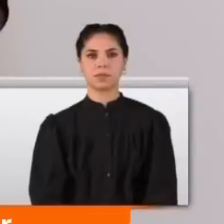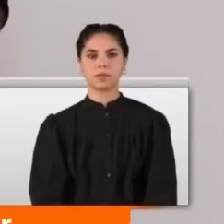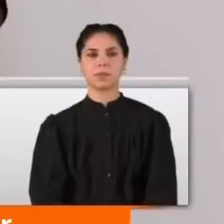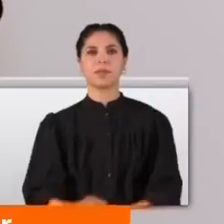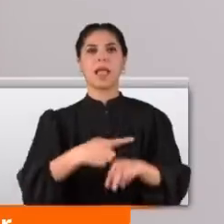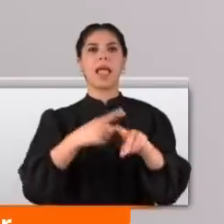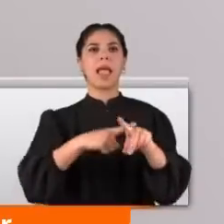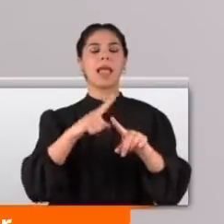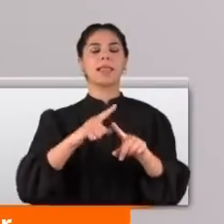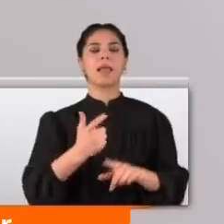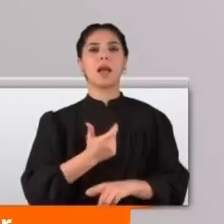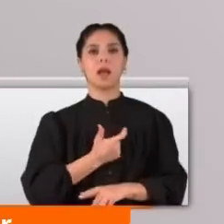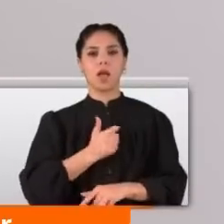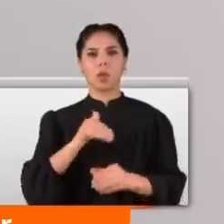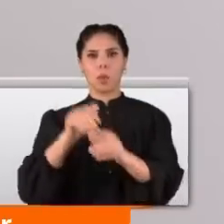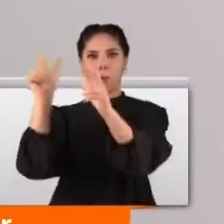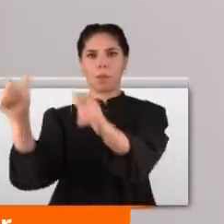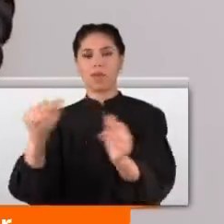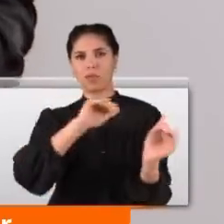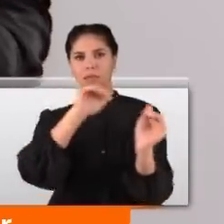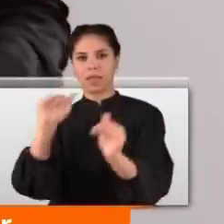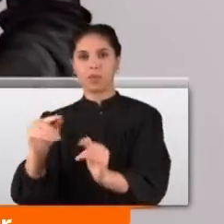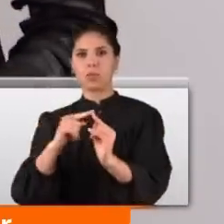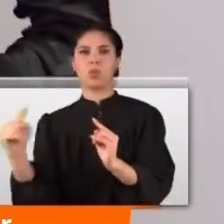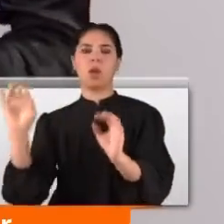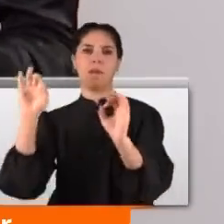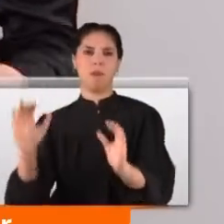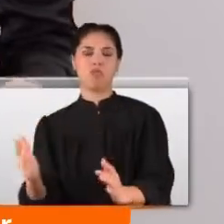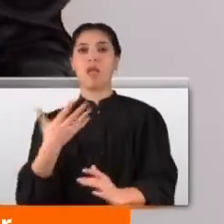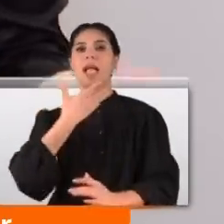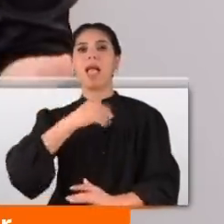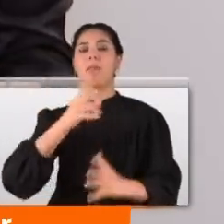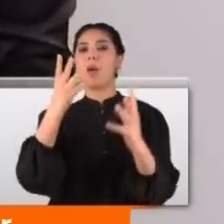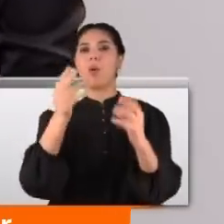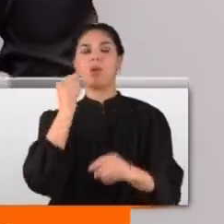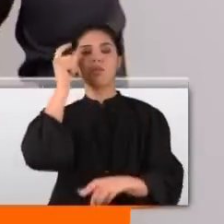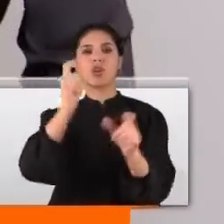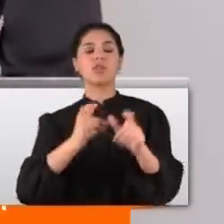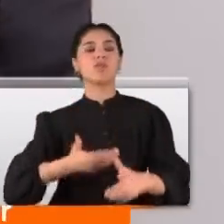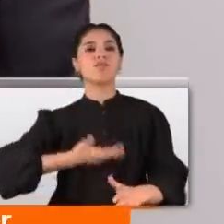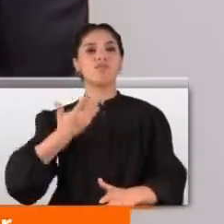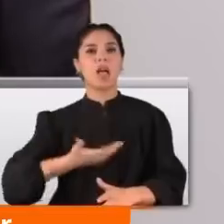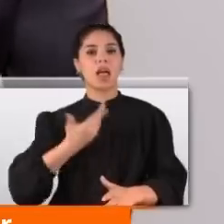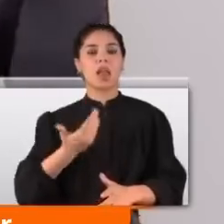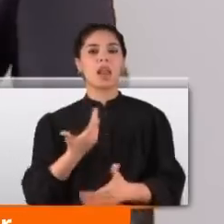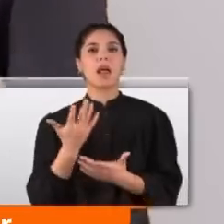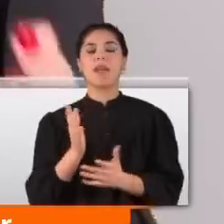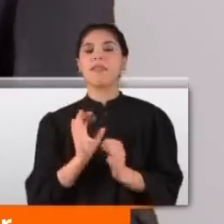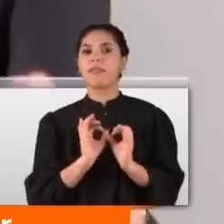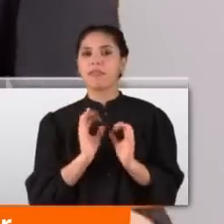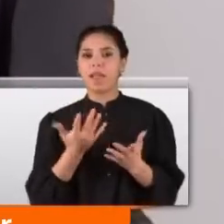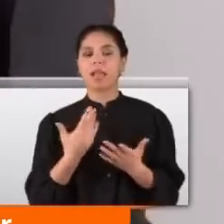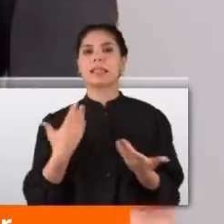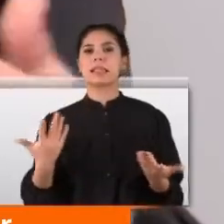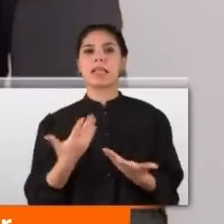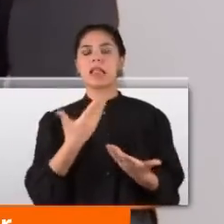EYT yasasının meclise gelmesiyle süreç başlayacak, ancak emekli olacakların kafasında da hesaplı olarak nasıl